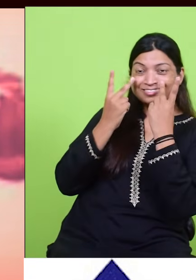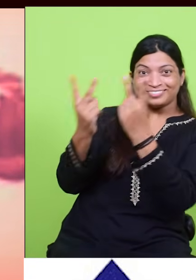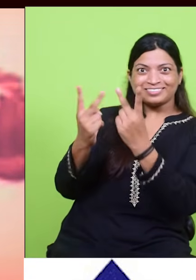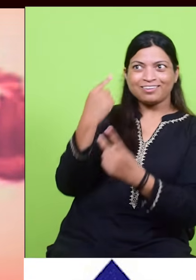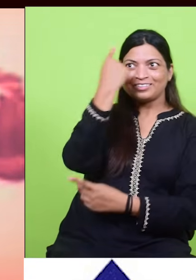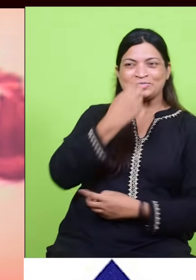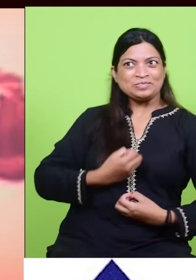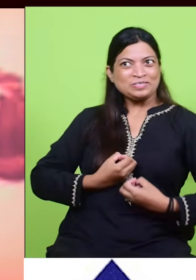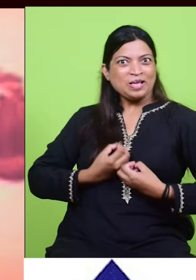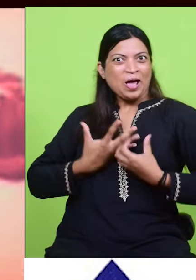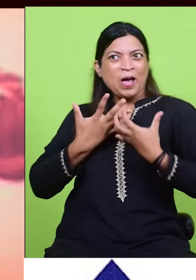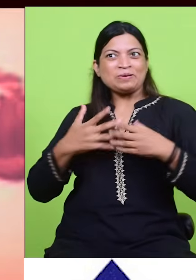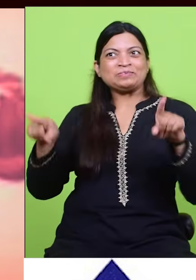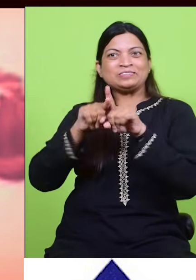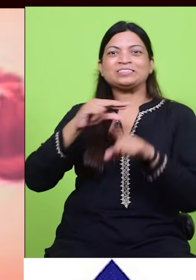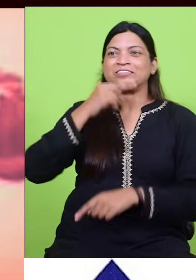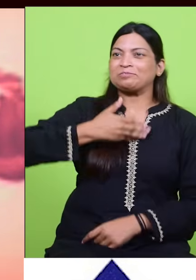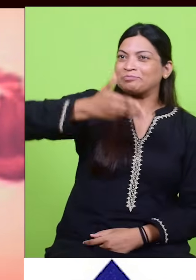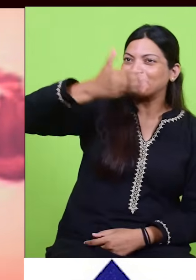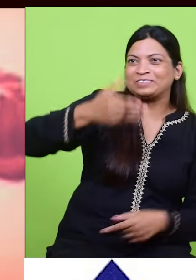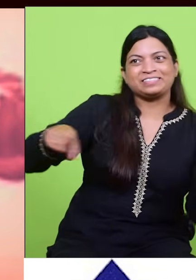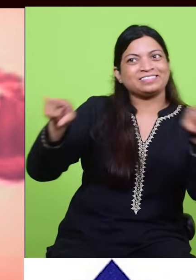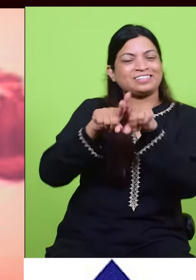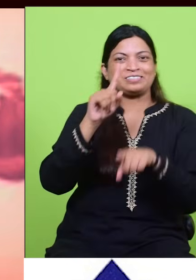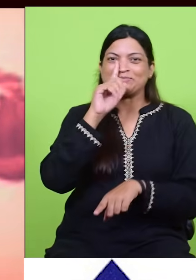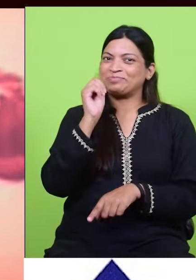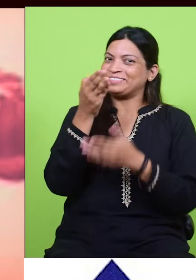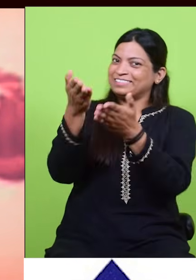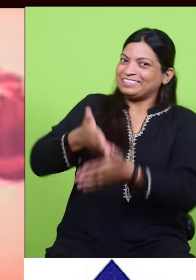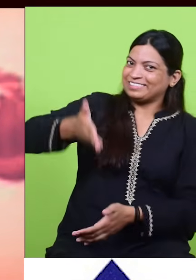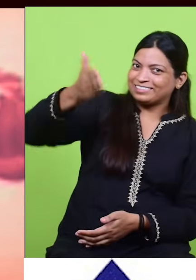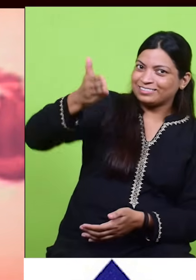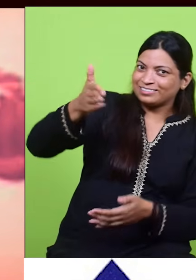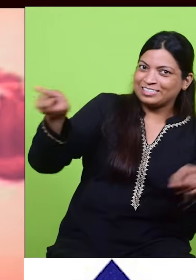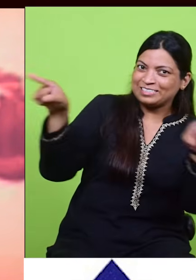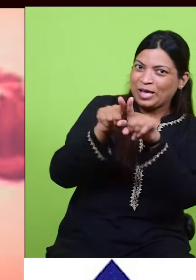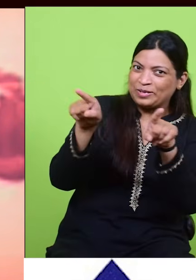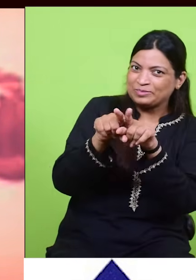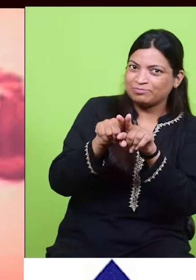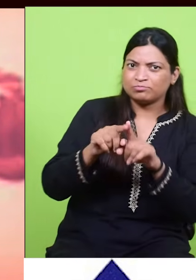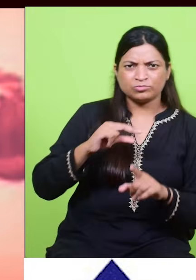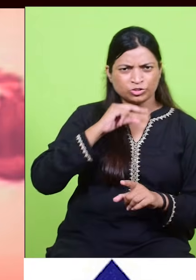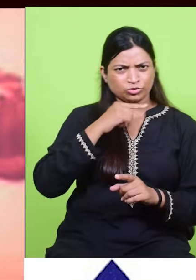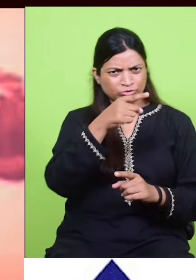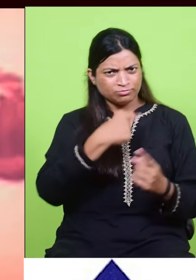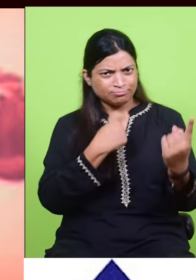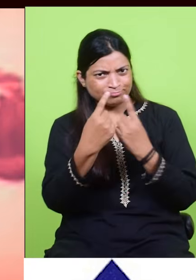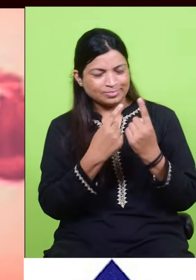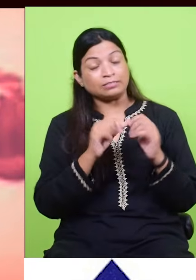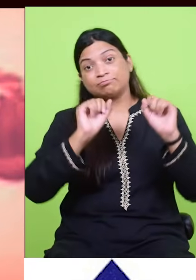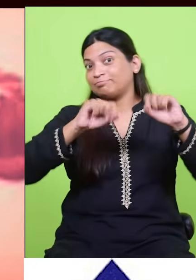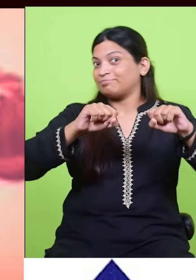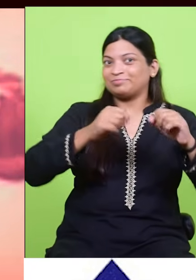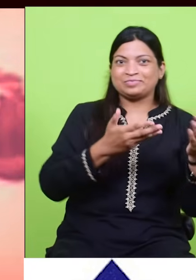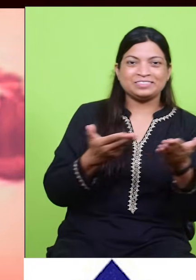क्वेश्चन टॉक जी। सबसे पहले तो मैं ये जानना चाहती हूँ कि गुरदीप को कैसा लगा था जब उसका रिजल्ट